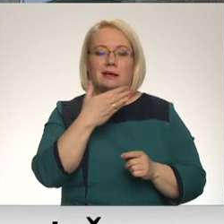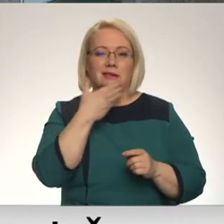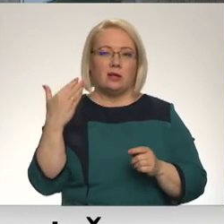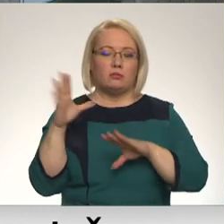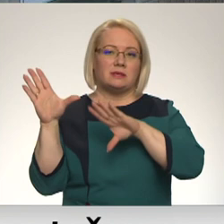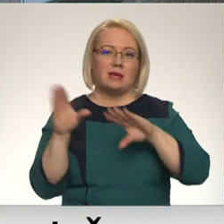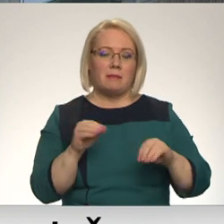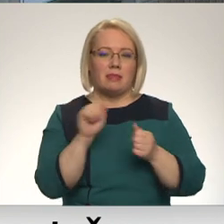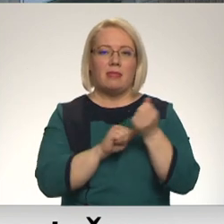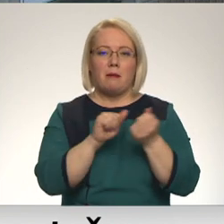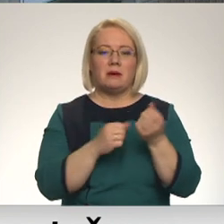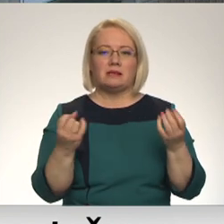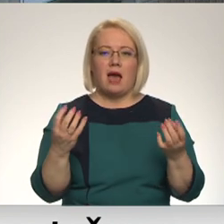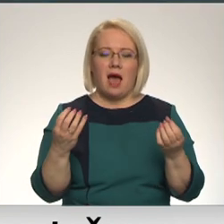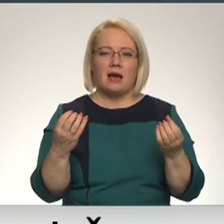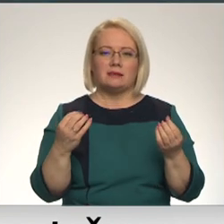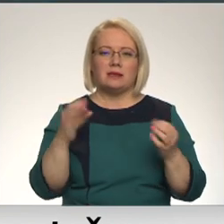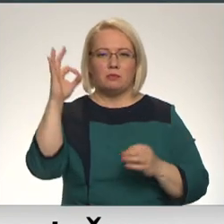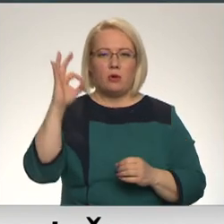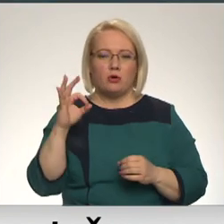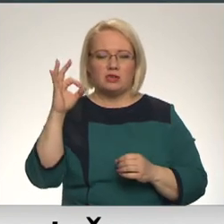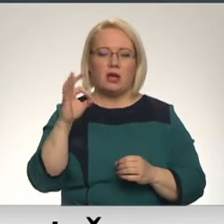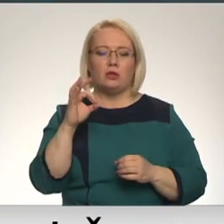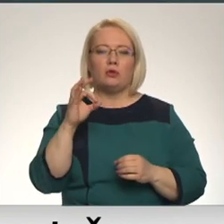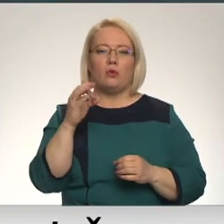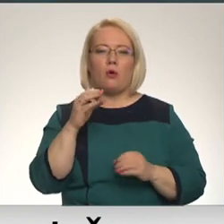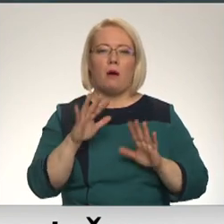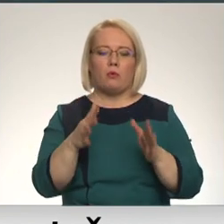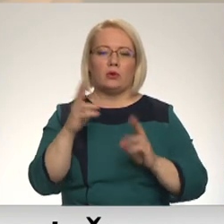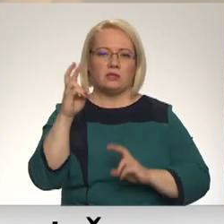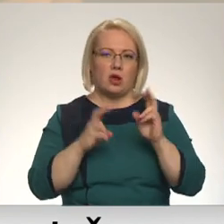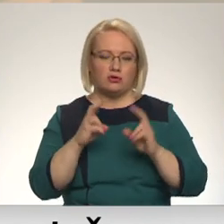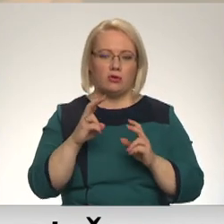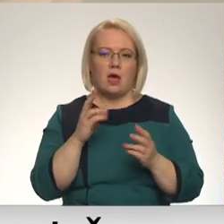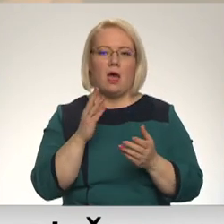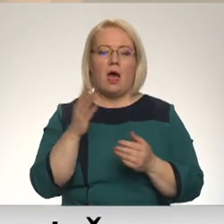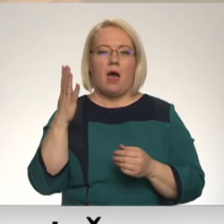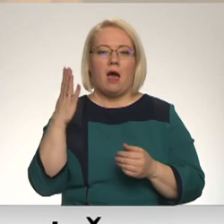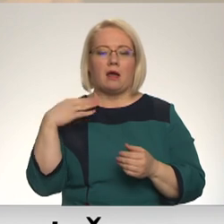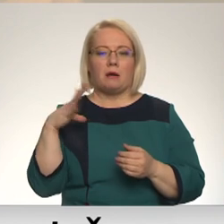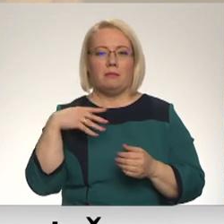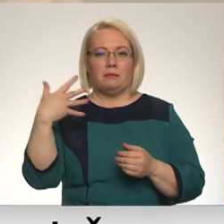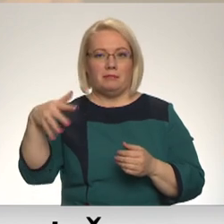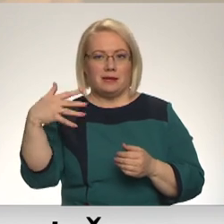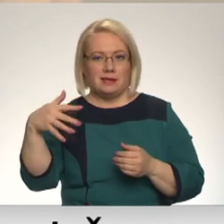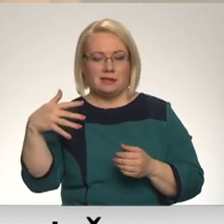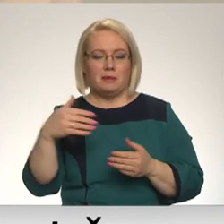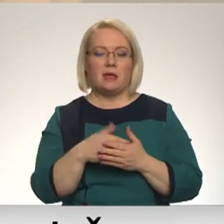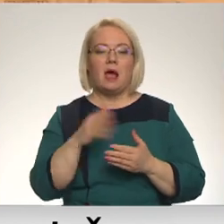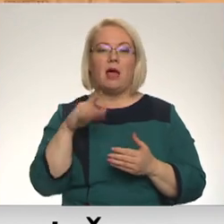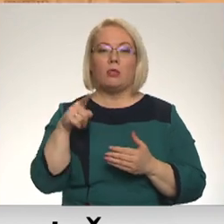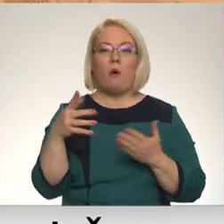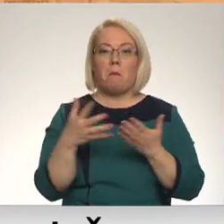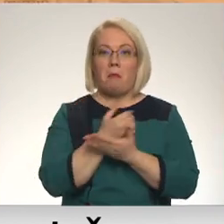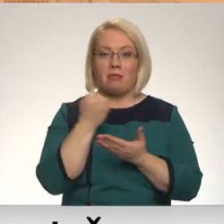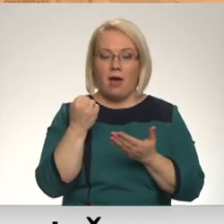īpatsvaru siltuma enerģijas ražošanā līdz 40%, esošo aptuveni 50% vietā. Lai to panāktu, līdz